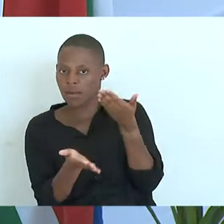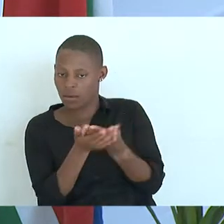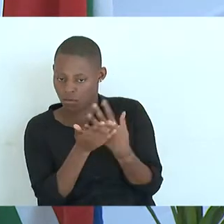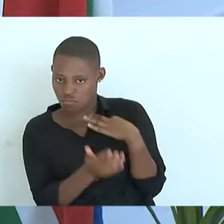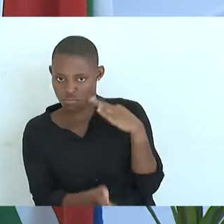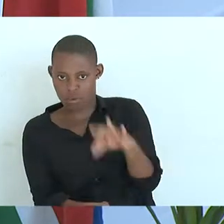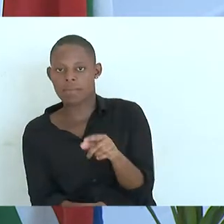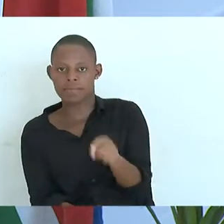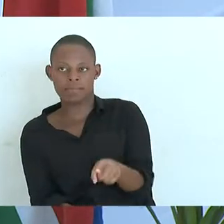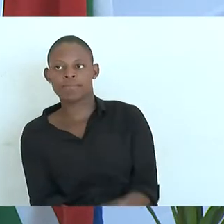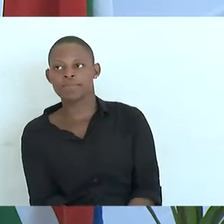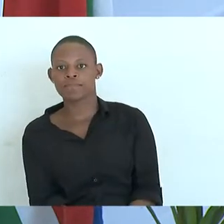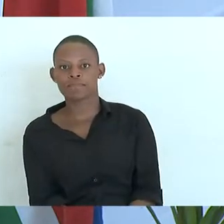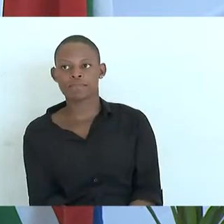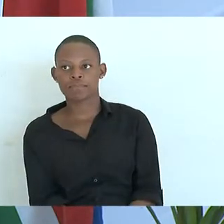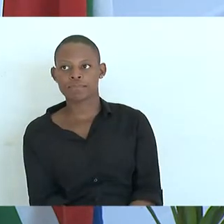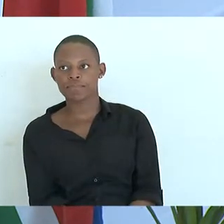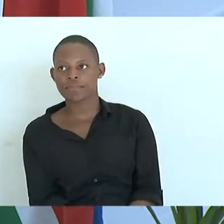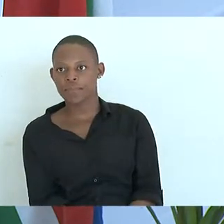Now